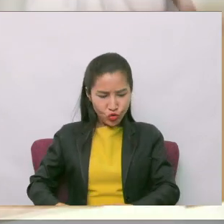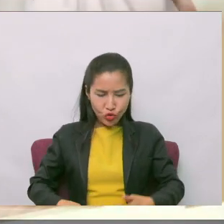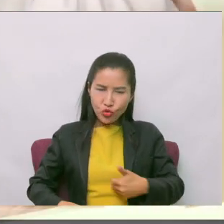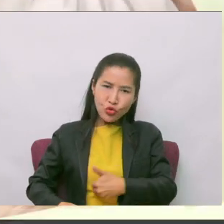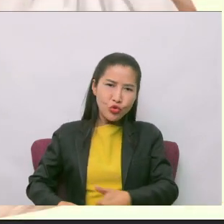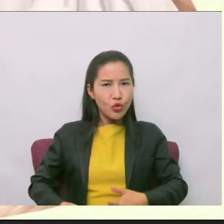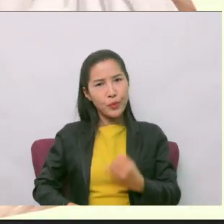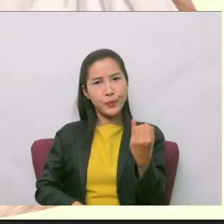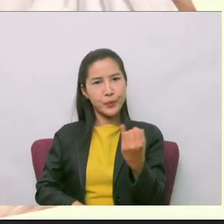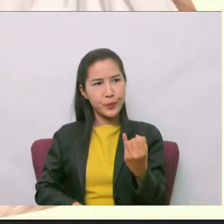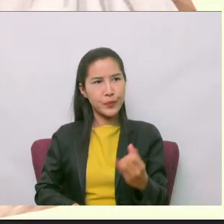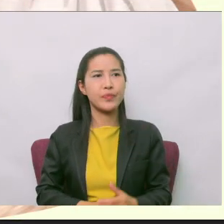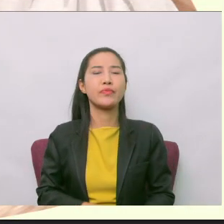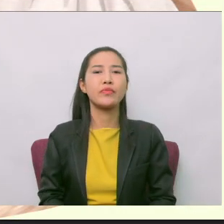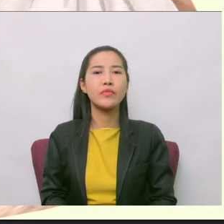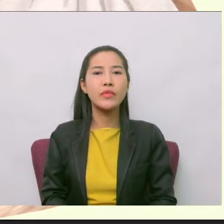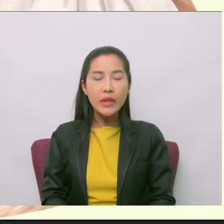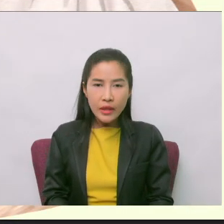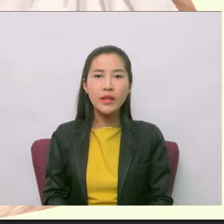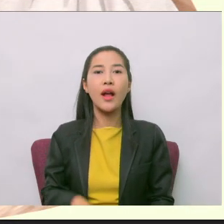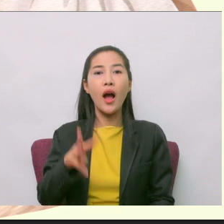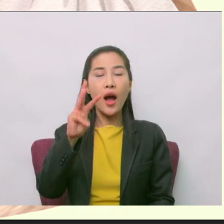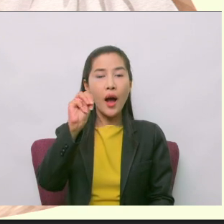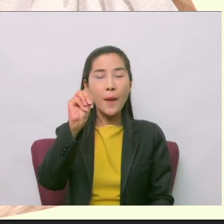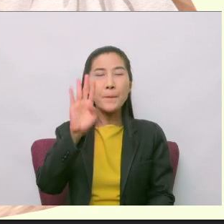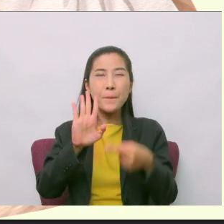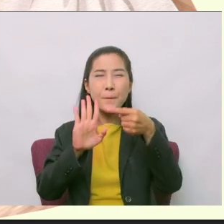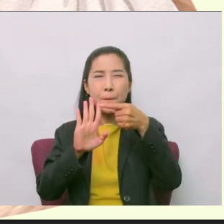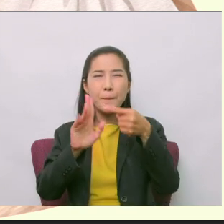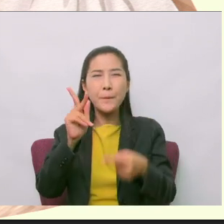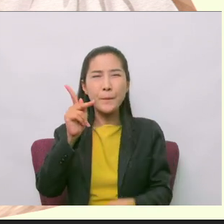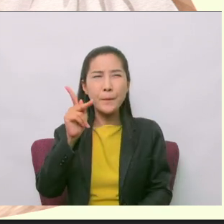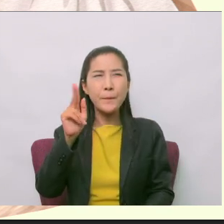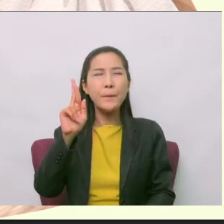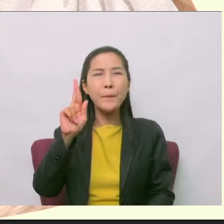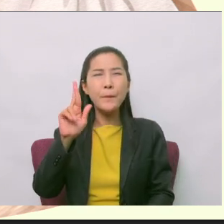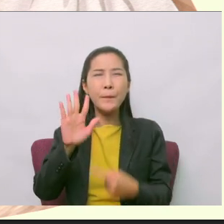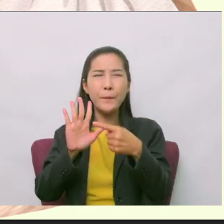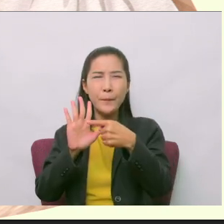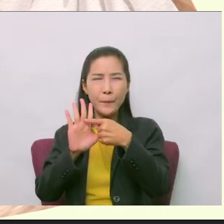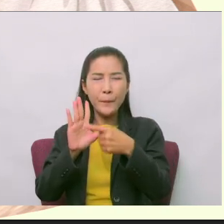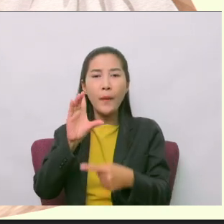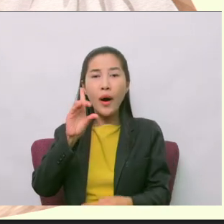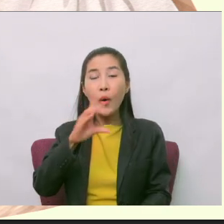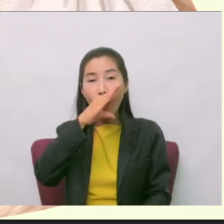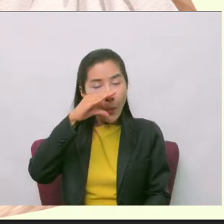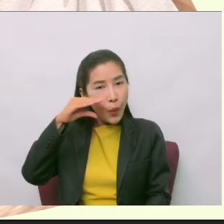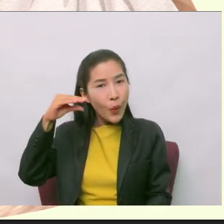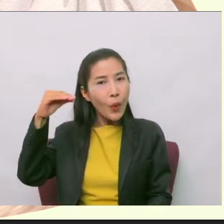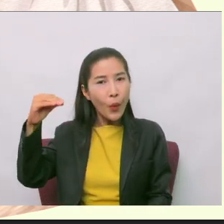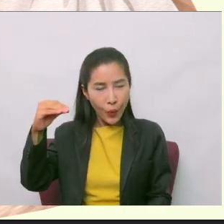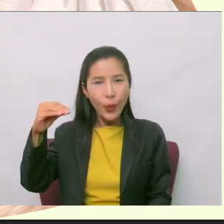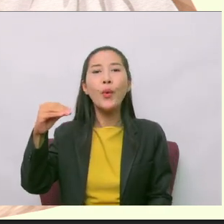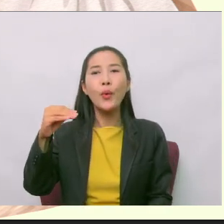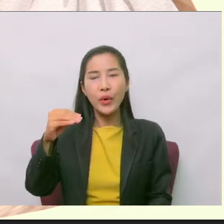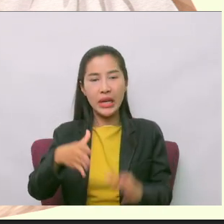กรูดเราใช้เป็นมะกรูดหอมนะคะมะกรูดก็สิ่งที่เขาให้เราก็คือในเรื่องของน้ำมันหอมระเหย